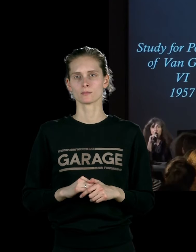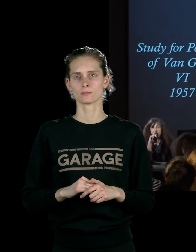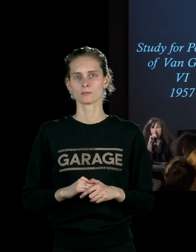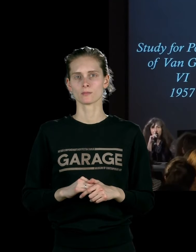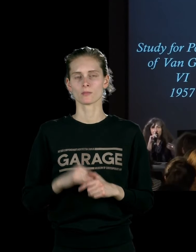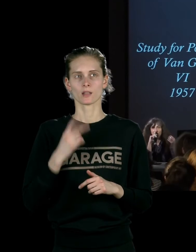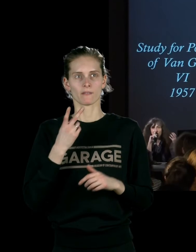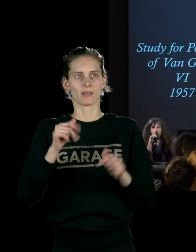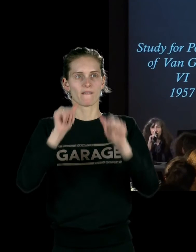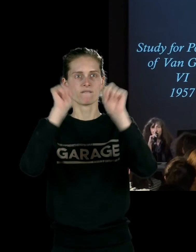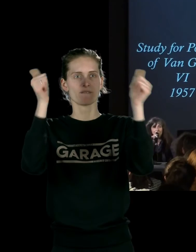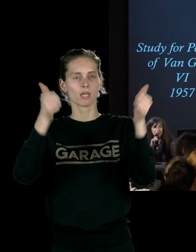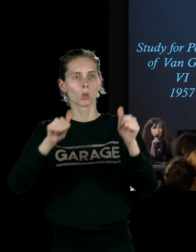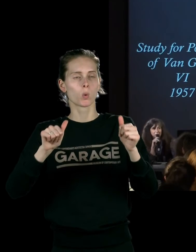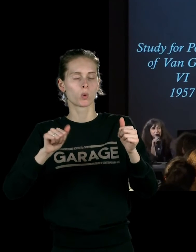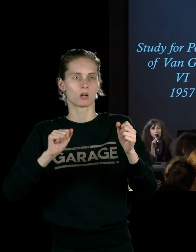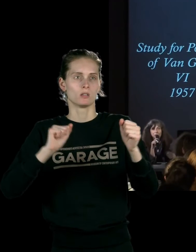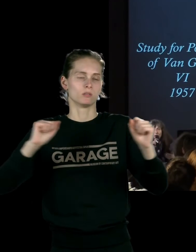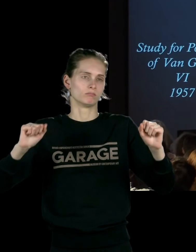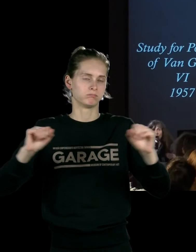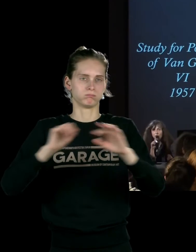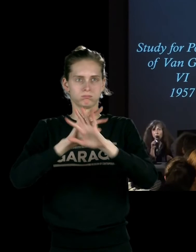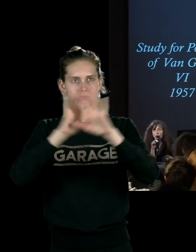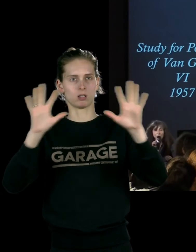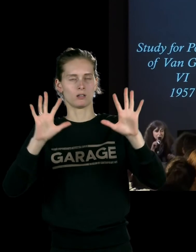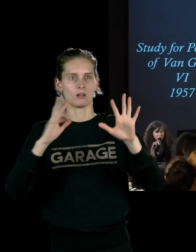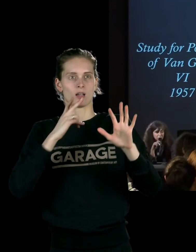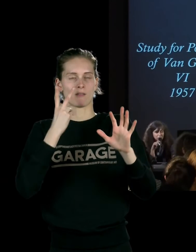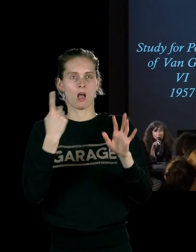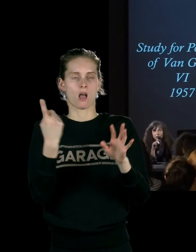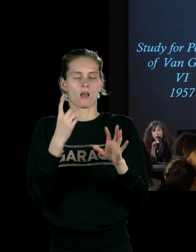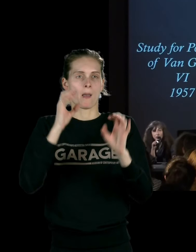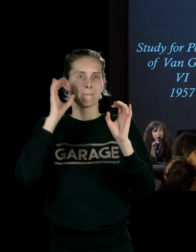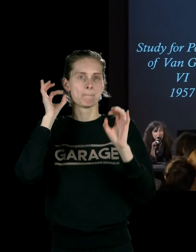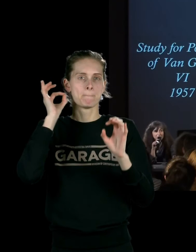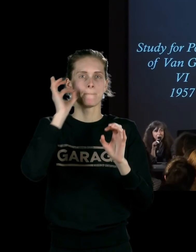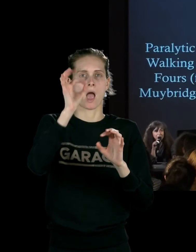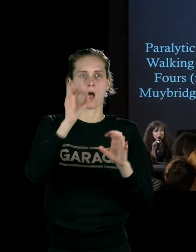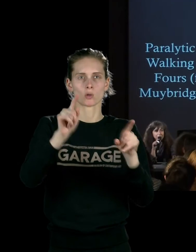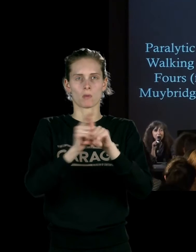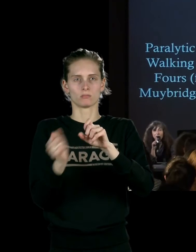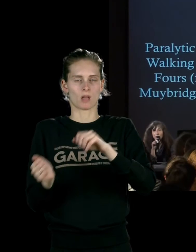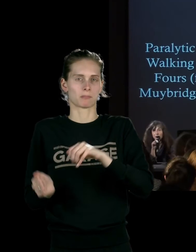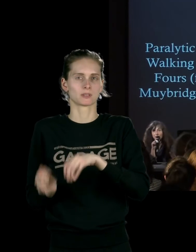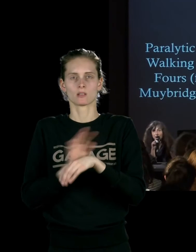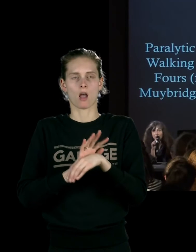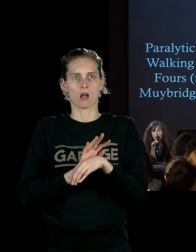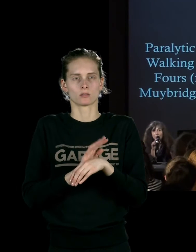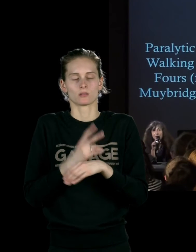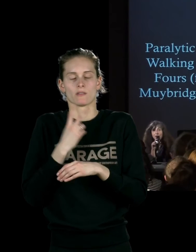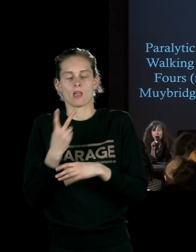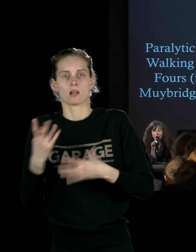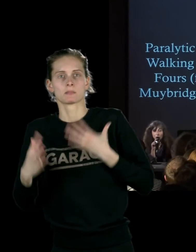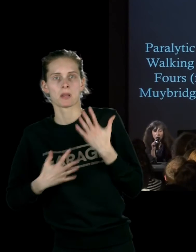просто разрывается в пейзаже, да, превращаясь в это самое красочное пятно, почти что абстрактное, граничащее с абстрактным